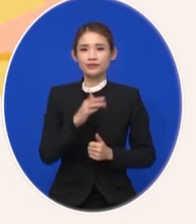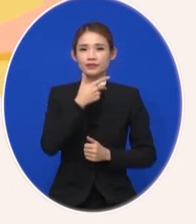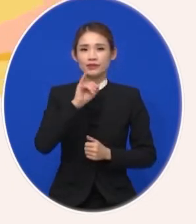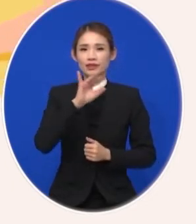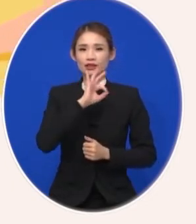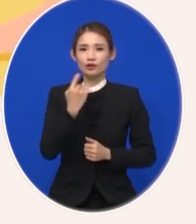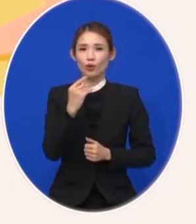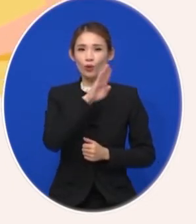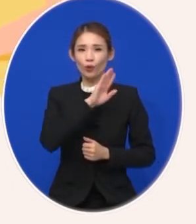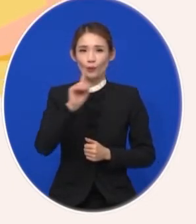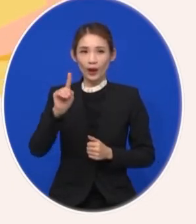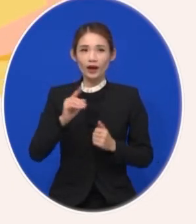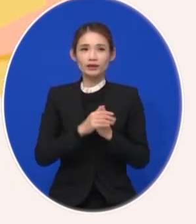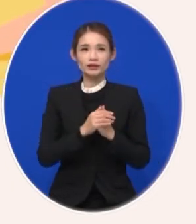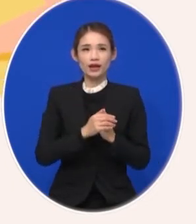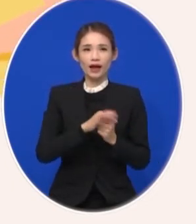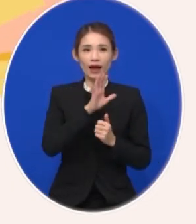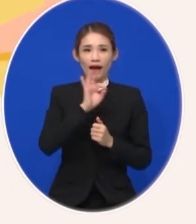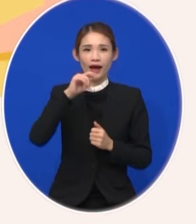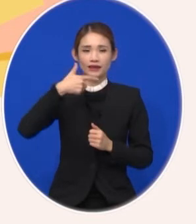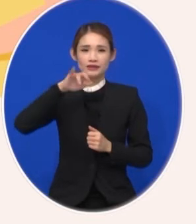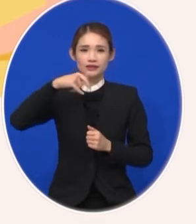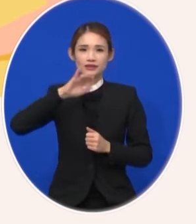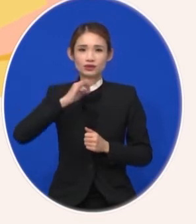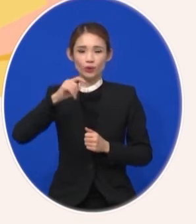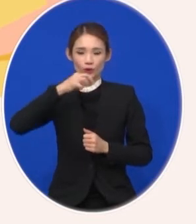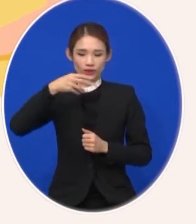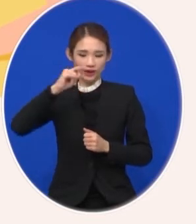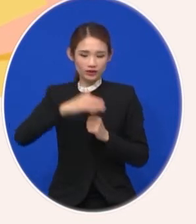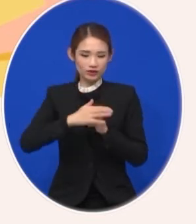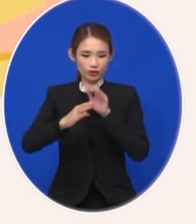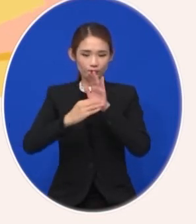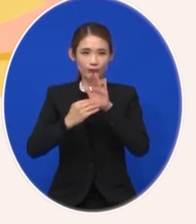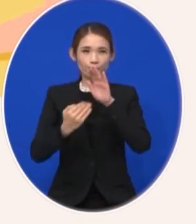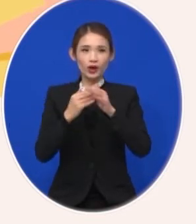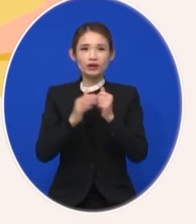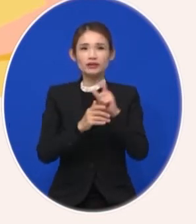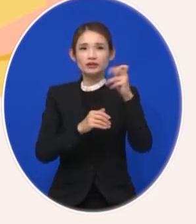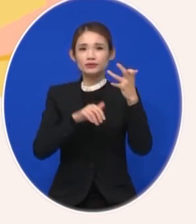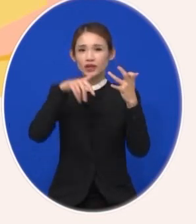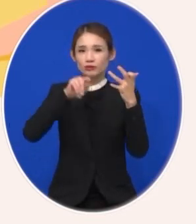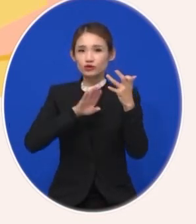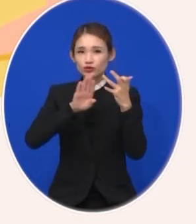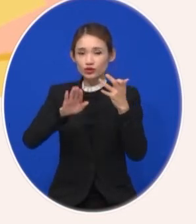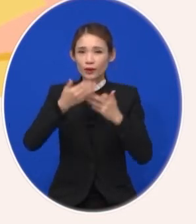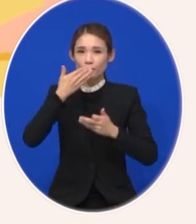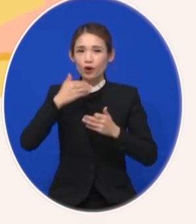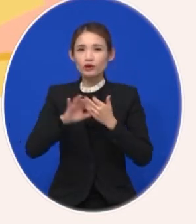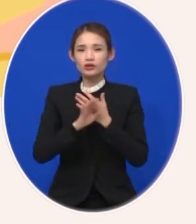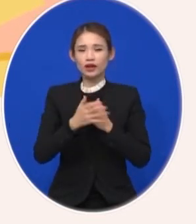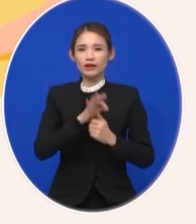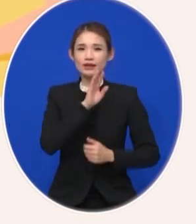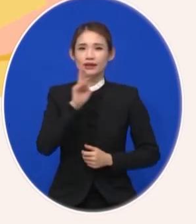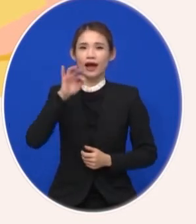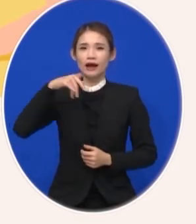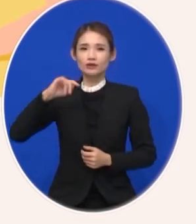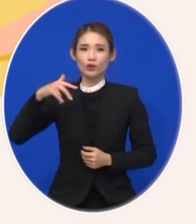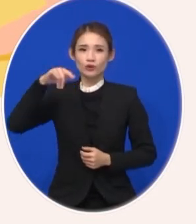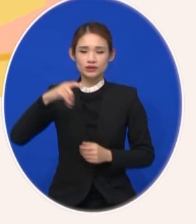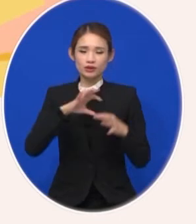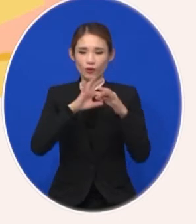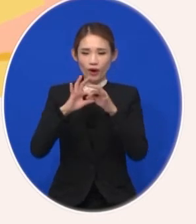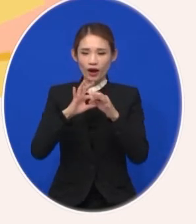디오바는 안지오텐진2 수용체 차단제로 임신 13주 이후 복용 시 양수 과속증과 관련한 기형